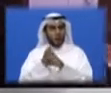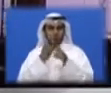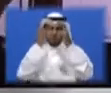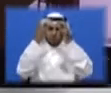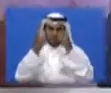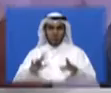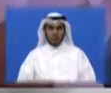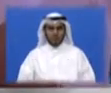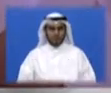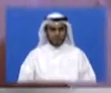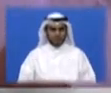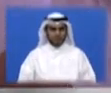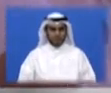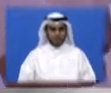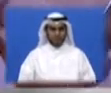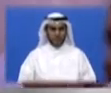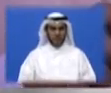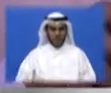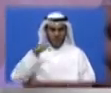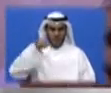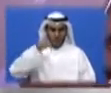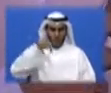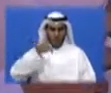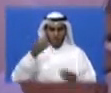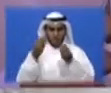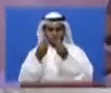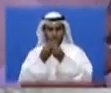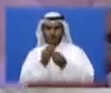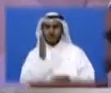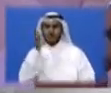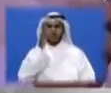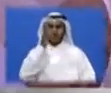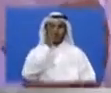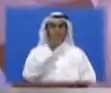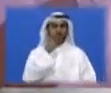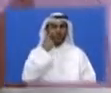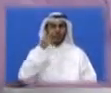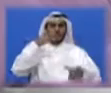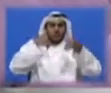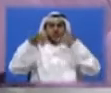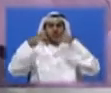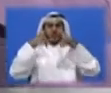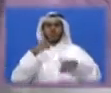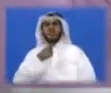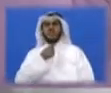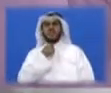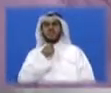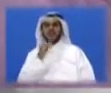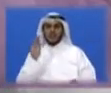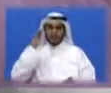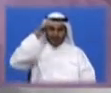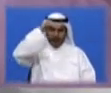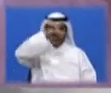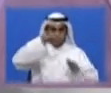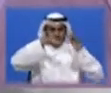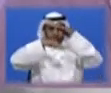المشاريع. إحنا اليوم في جولة تفقدية لمشروع طريق الجهراء وطريق جمال عبد الناصر، وكما